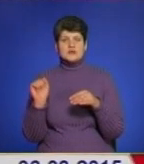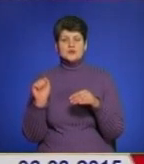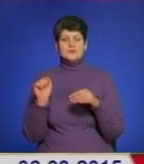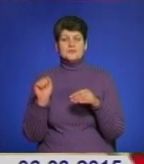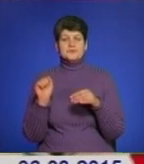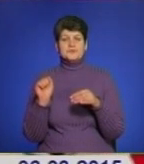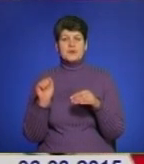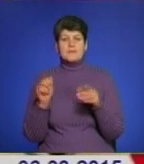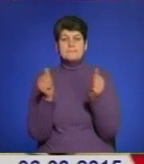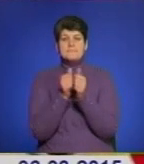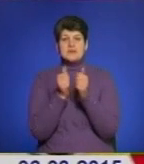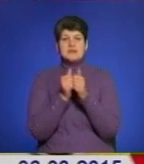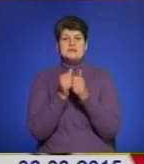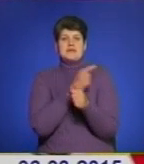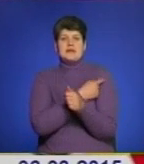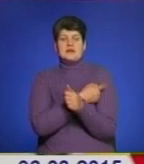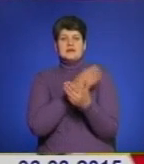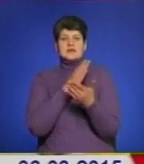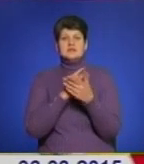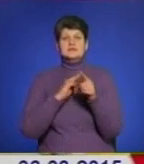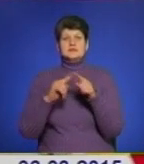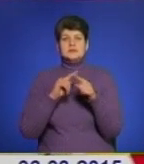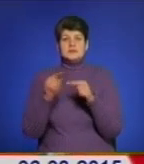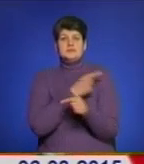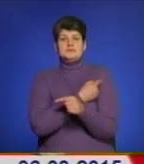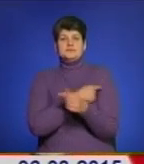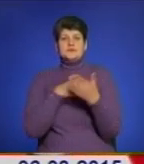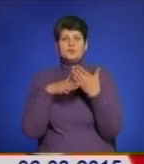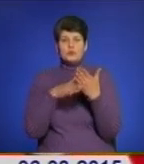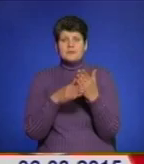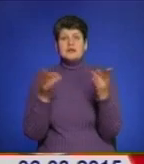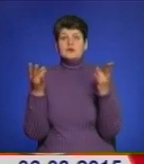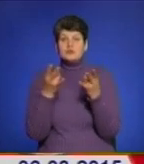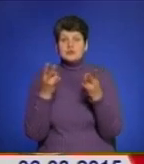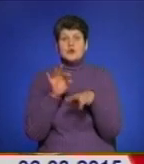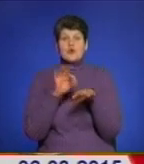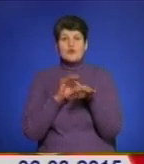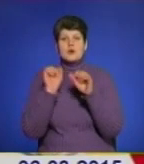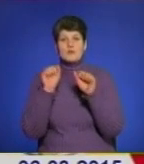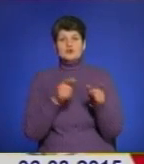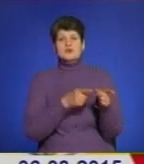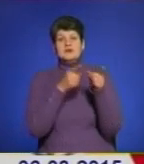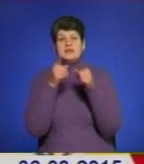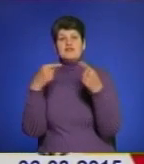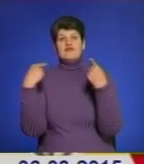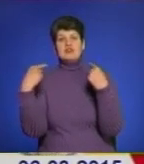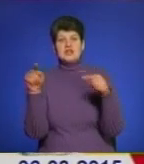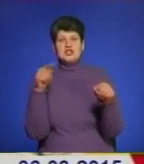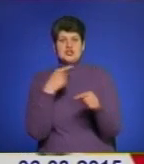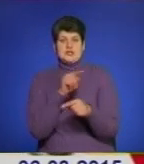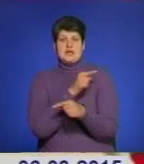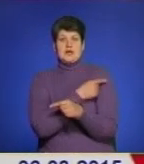Поряд з лікарнею стоїть екстрена медична допомога. При необхідності хворих можуть відвести до інших лікувальних